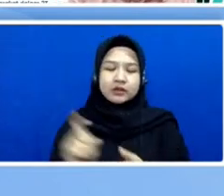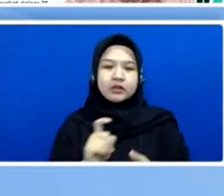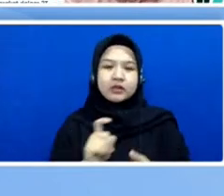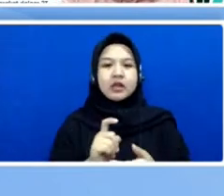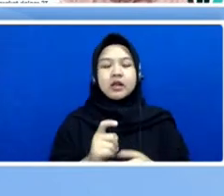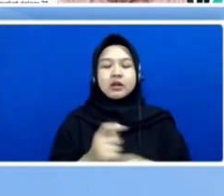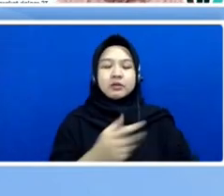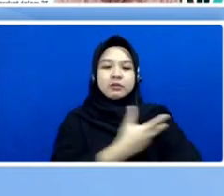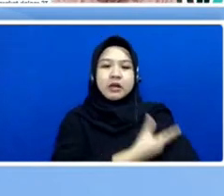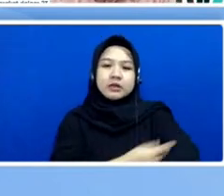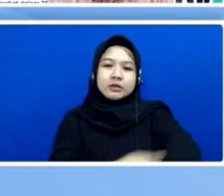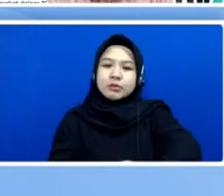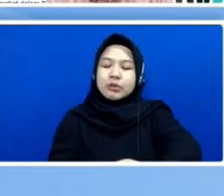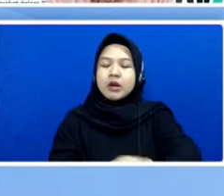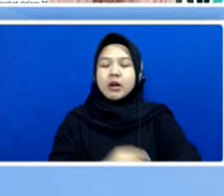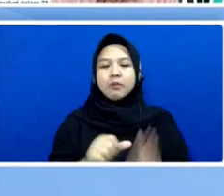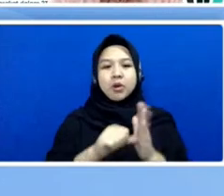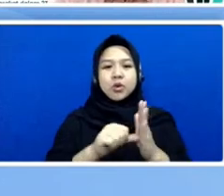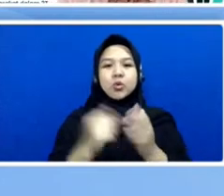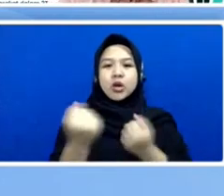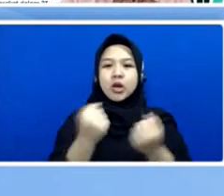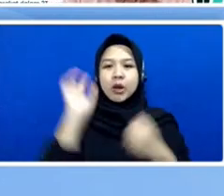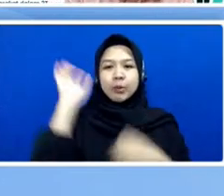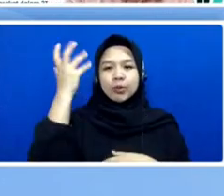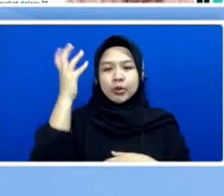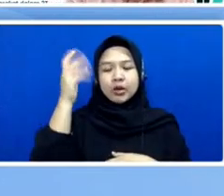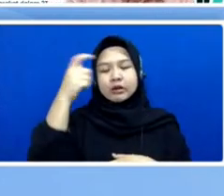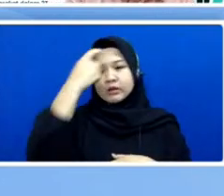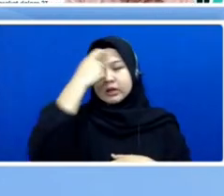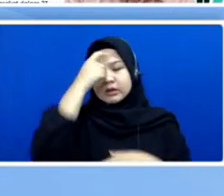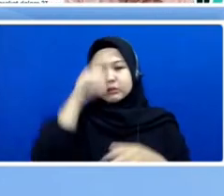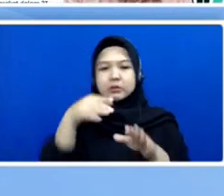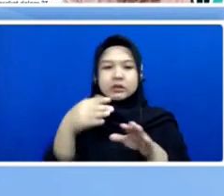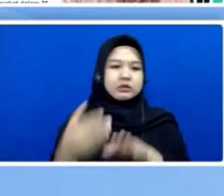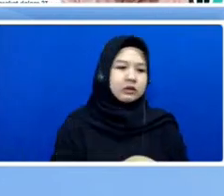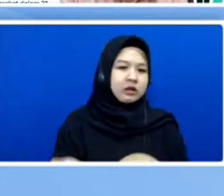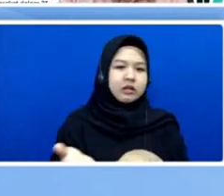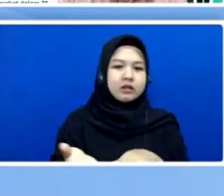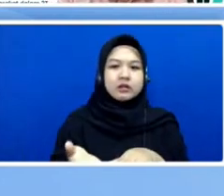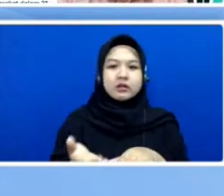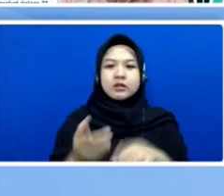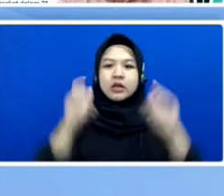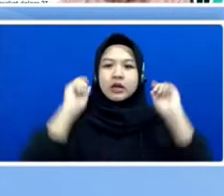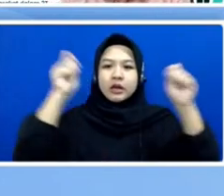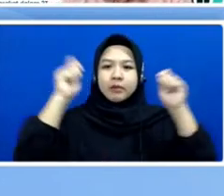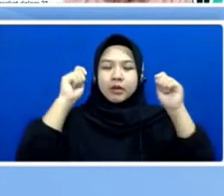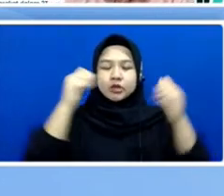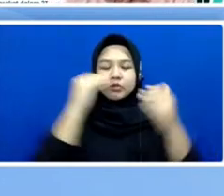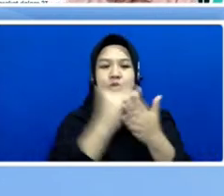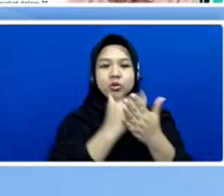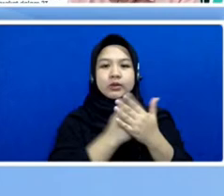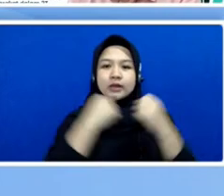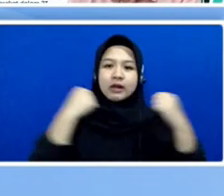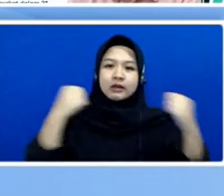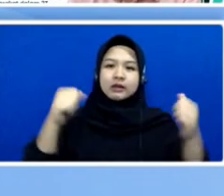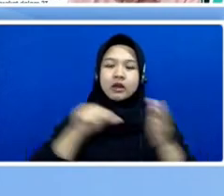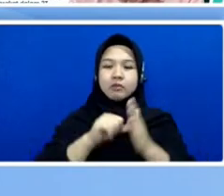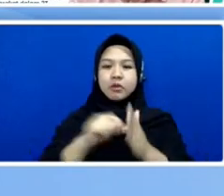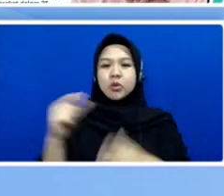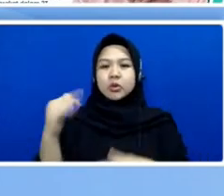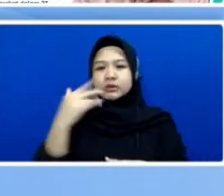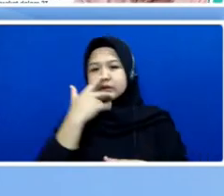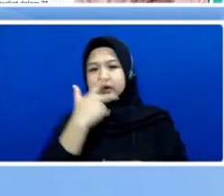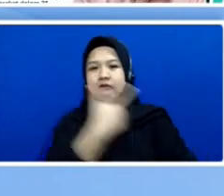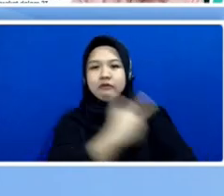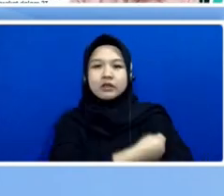menurunkan angka kematian, bantuan ambulan yang sakit, meninggal, apa namanya kampanye prokes, kemudian bantu oksigen, vaksinasi, dan